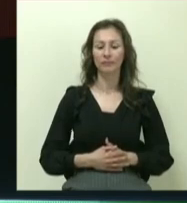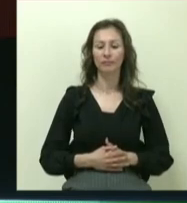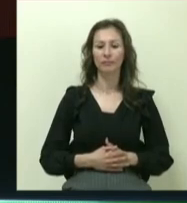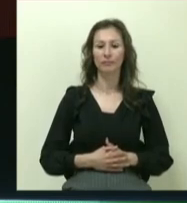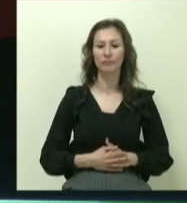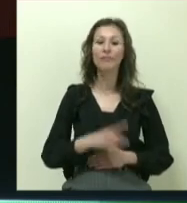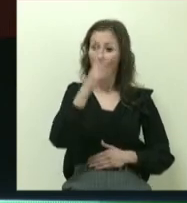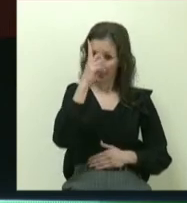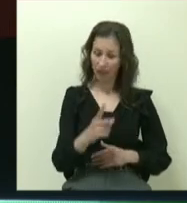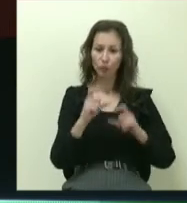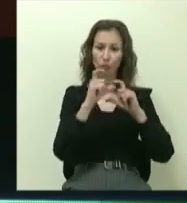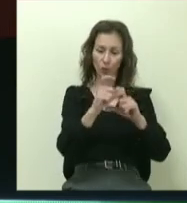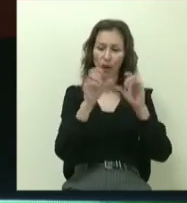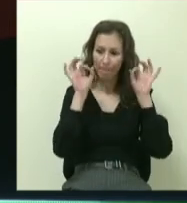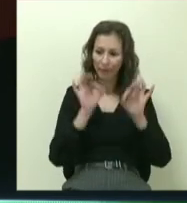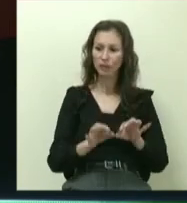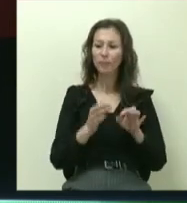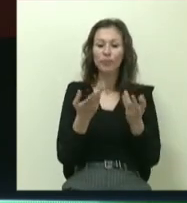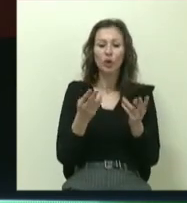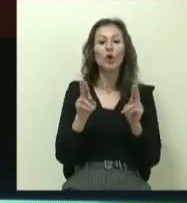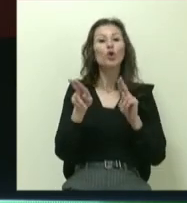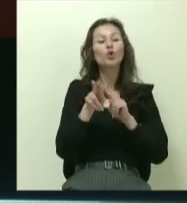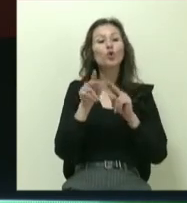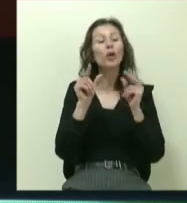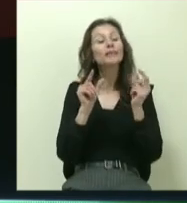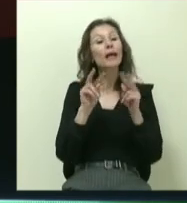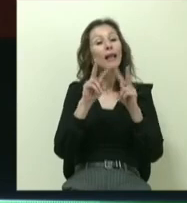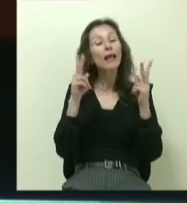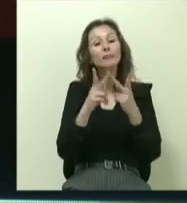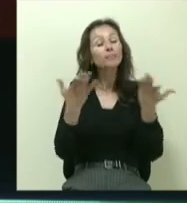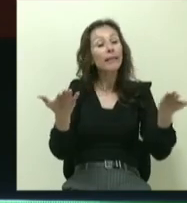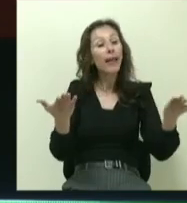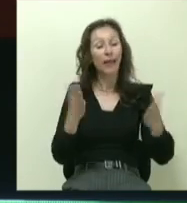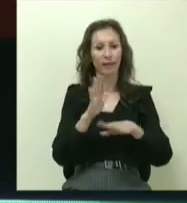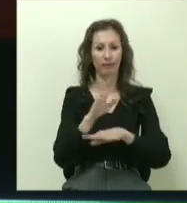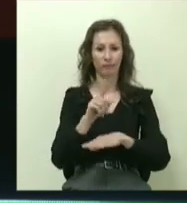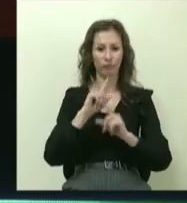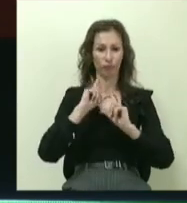şimdi ilk soruyla başlayalım küreselleşme nedir sorusuyla